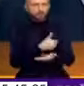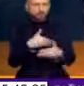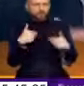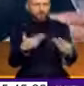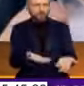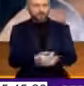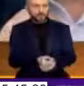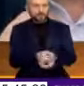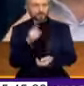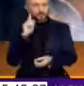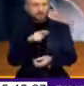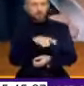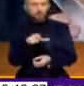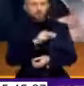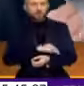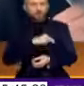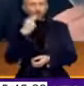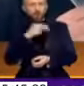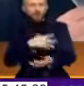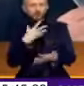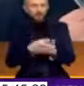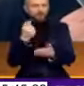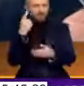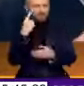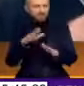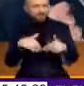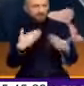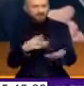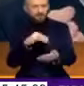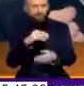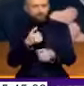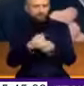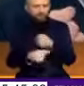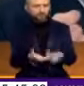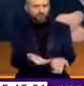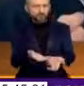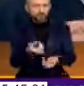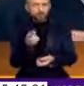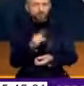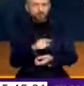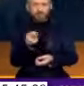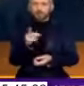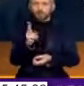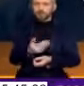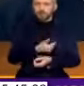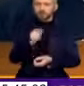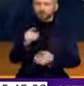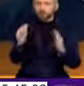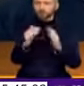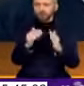волевиявлення. Ви знаєте, люди працюють краще на власній ініціативі, ніж з підпалки. Тому, тобто ті, хто живуть в цьому будинку, розумієте,